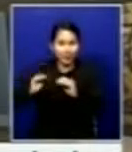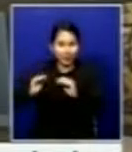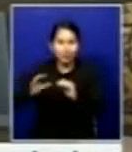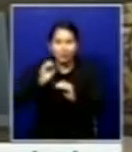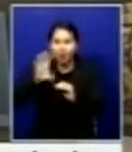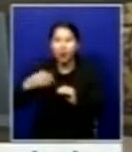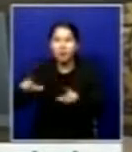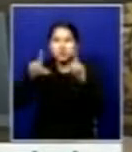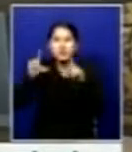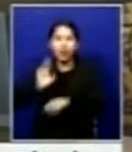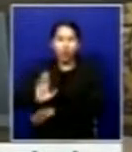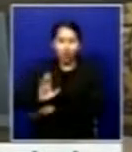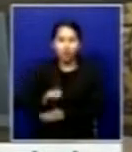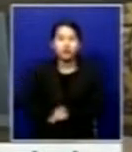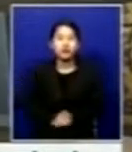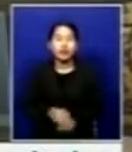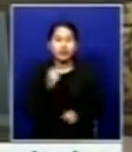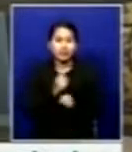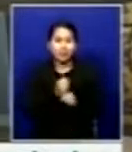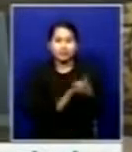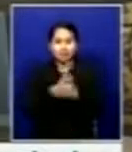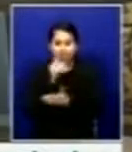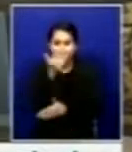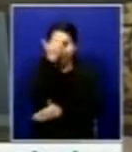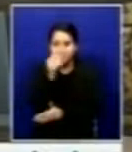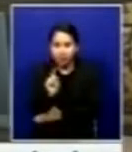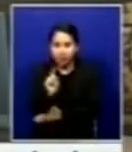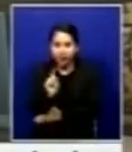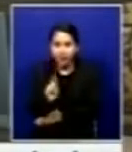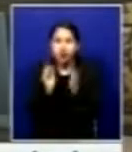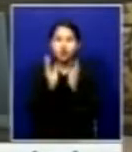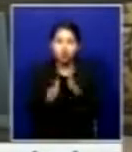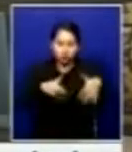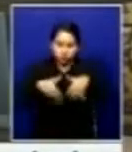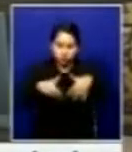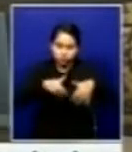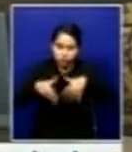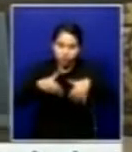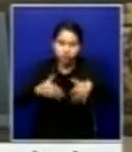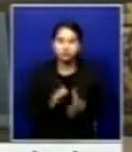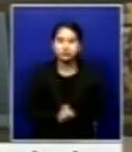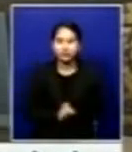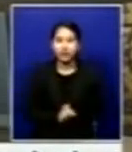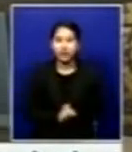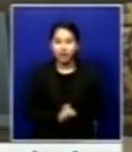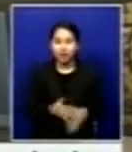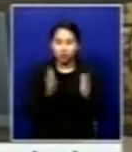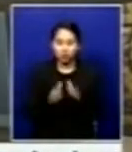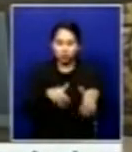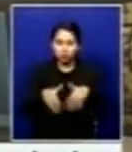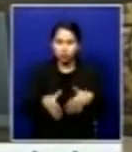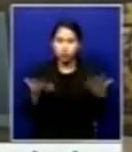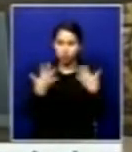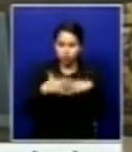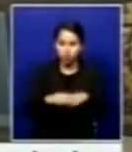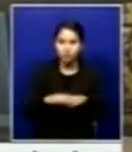านความสำเร็จทั้งหลายทั้งปวงมันเกิดขึ้นจากตรงนี้ครับเกิดจากพี่น้องประชาชนครับความร่วมไม้ร่วมมือในการที่ปฏิบัติตาม